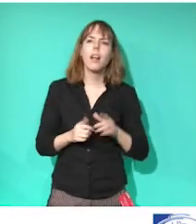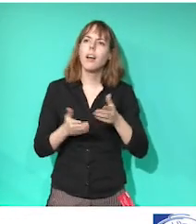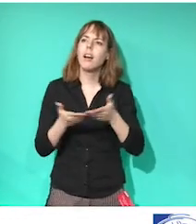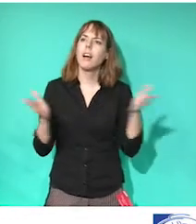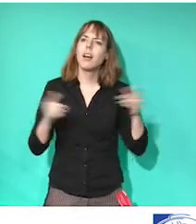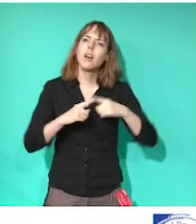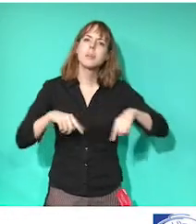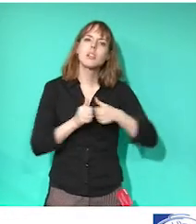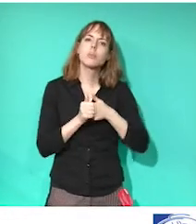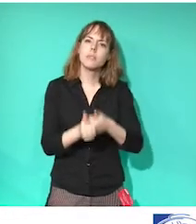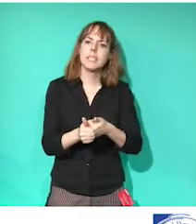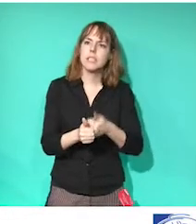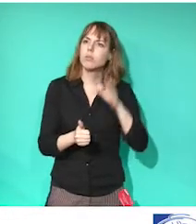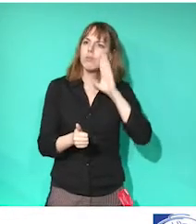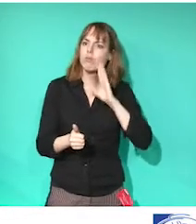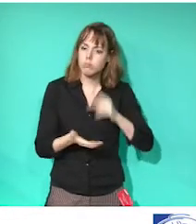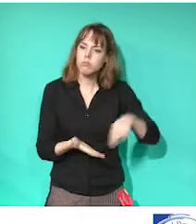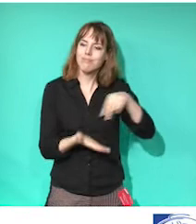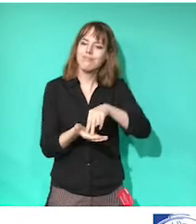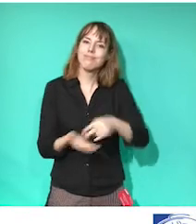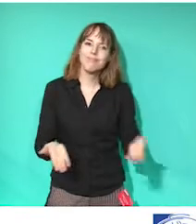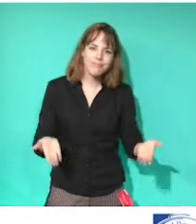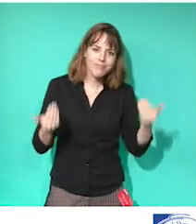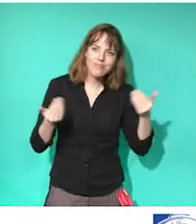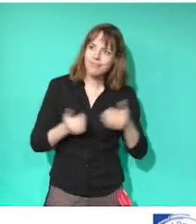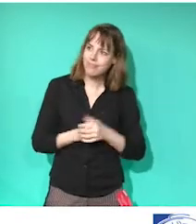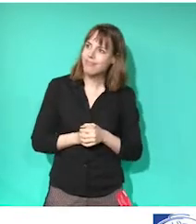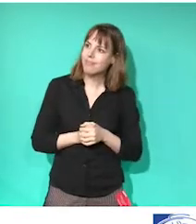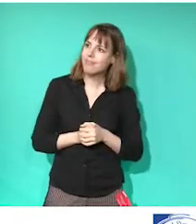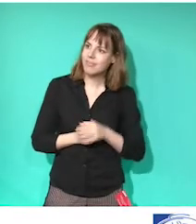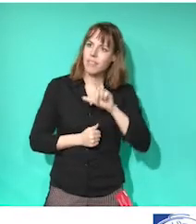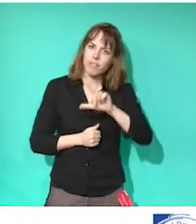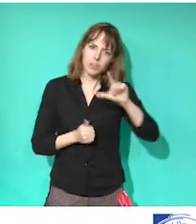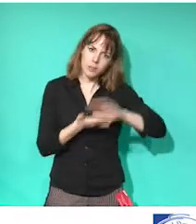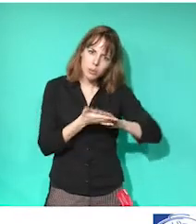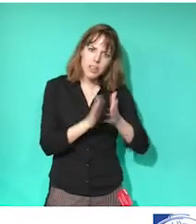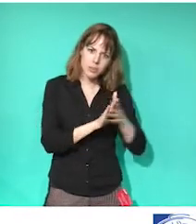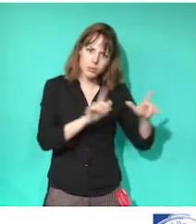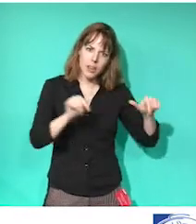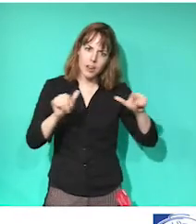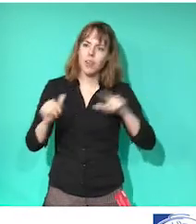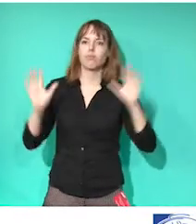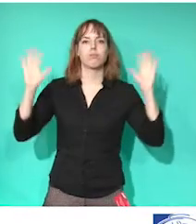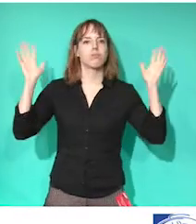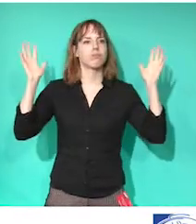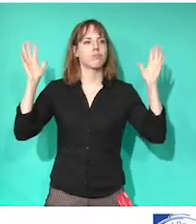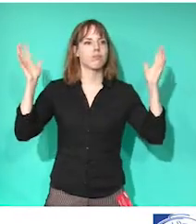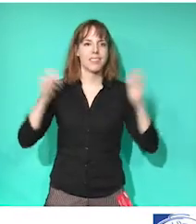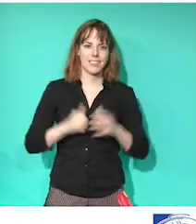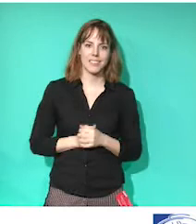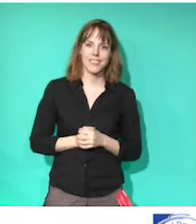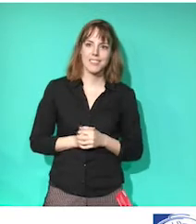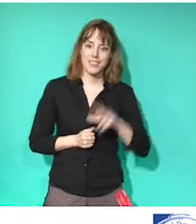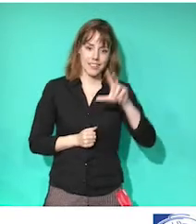du comité de suivi, dont nous allons nous lever aussi, parce que je suis sûre qu'il y a les 22 associations qui sont là. Les